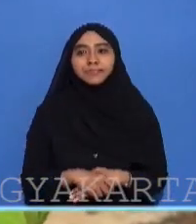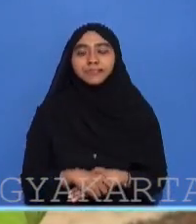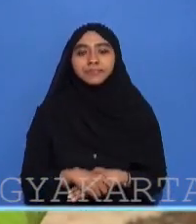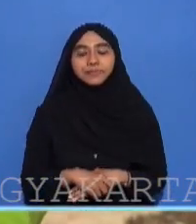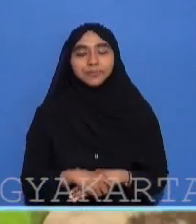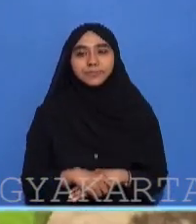Abdul Rohim asum pa